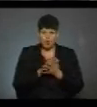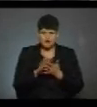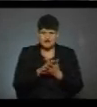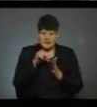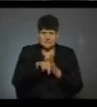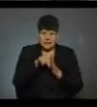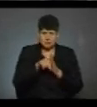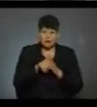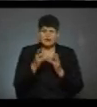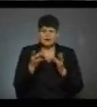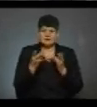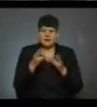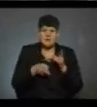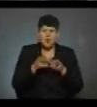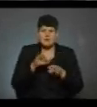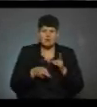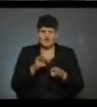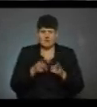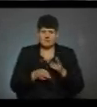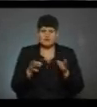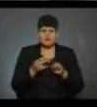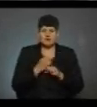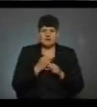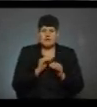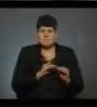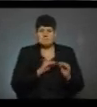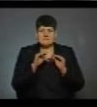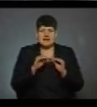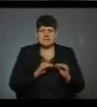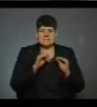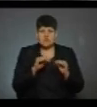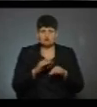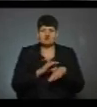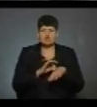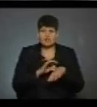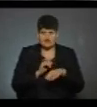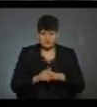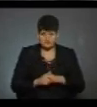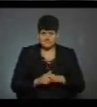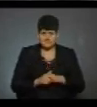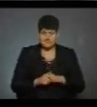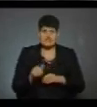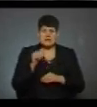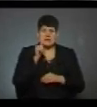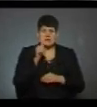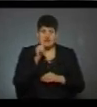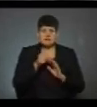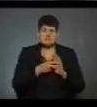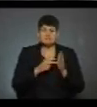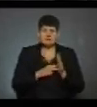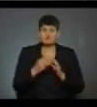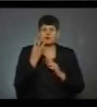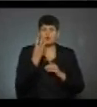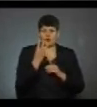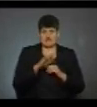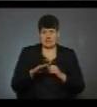глибокі, і їх треба оперувати. Треба робити пересадку власної шкіри. На завтра запланували 3